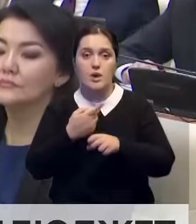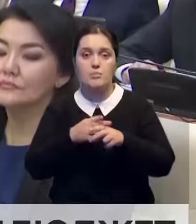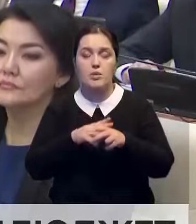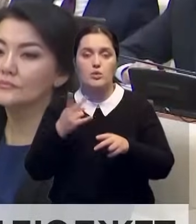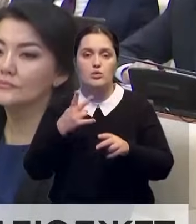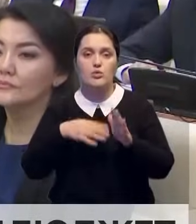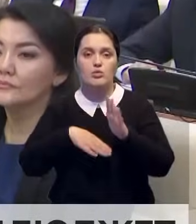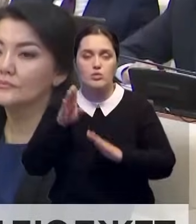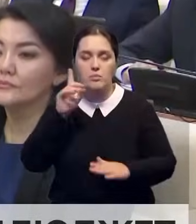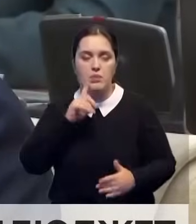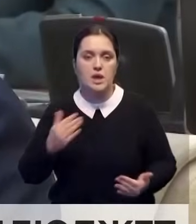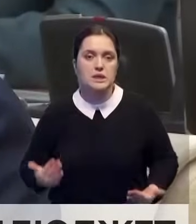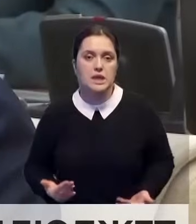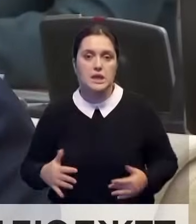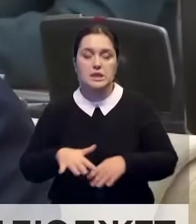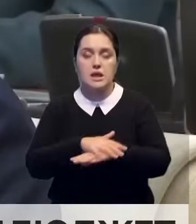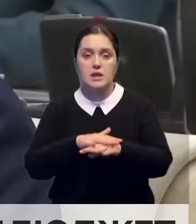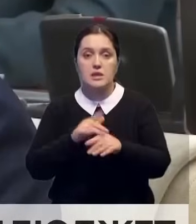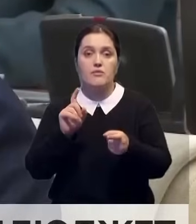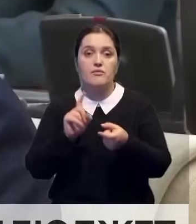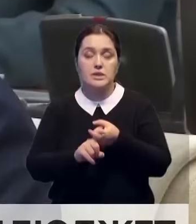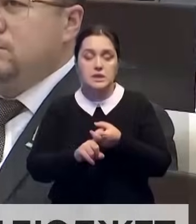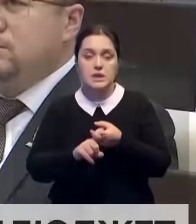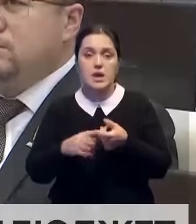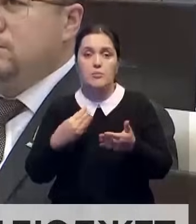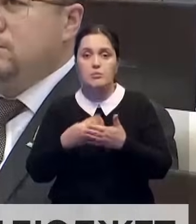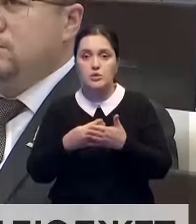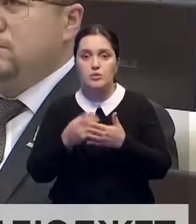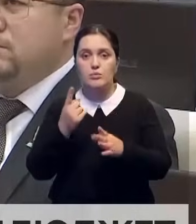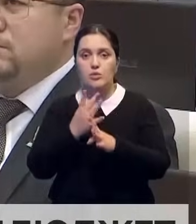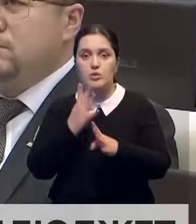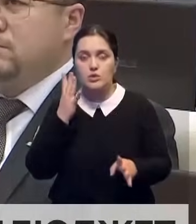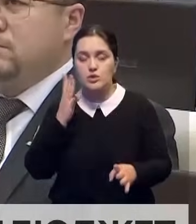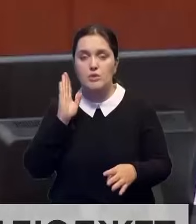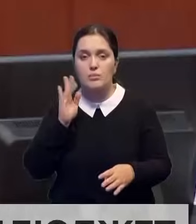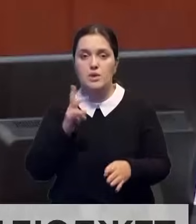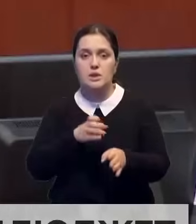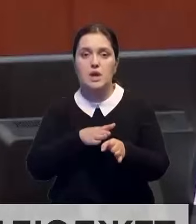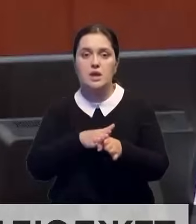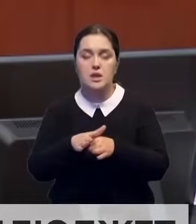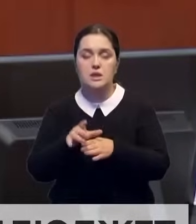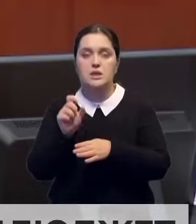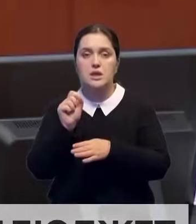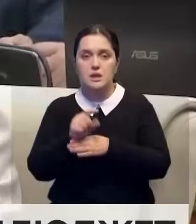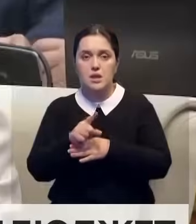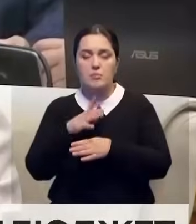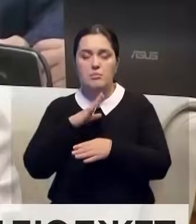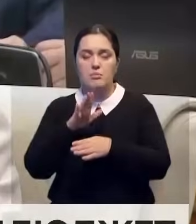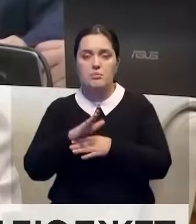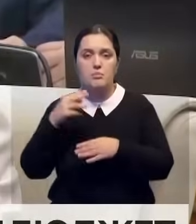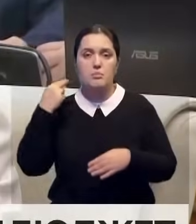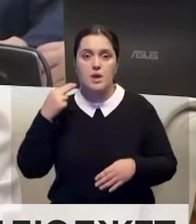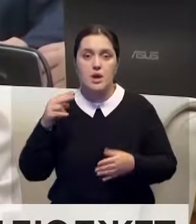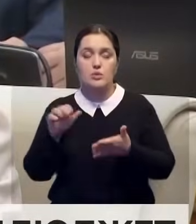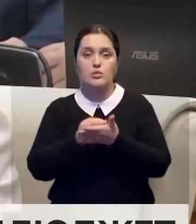«Повышение благосостояния населения». В этой связи республиканский бюджет в первую очередь направлен на реализацию задач, поставленных президентом.